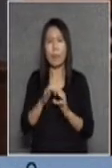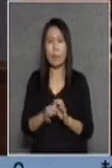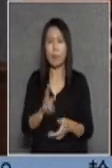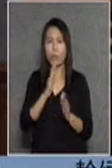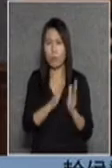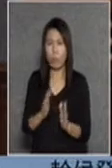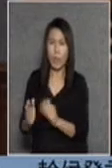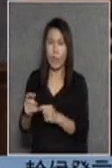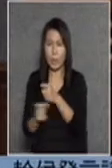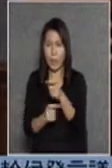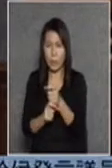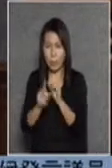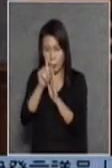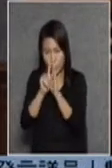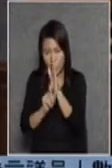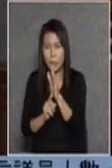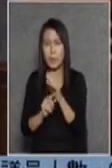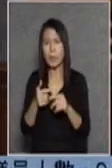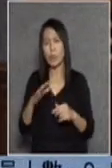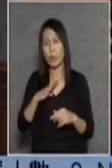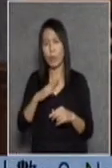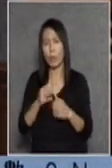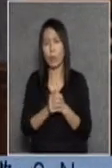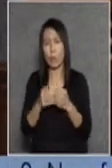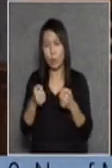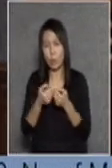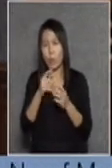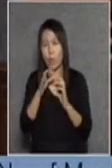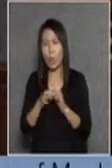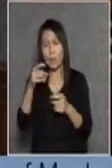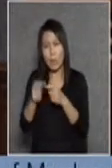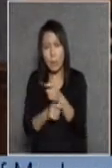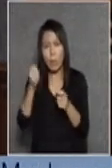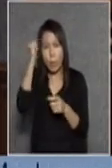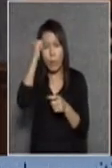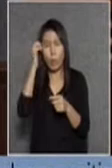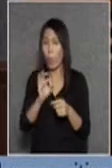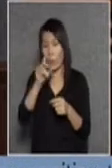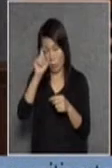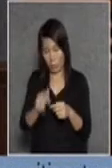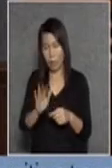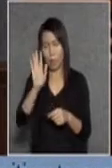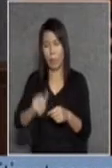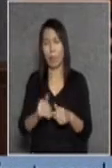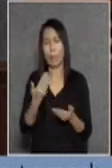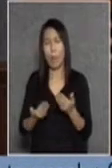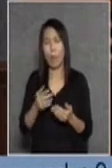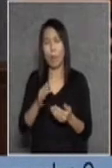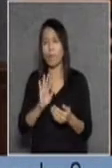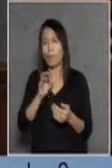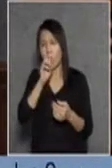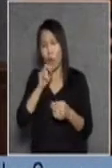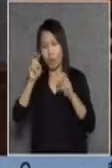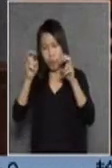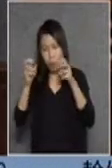理我哋嘅經濟低迷嘅時候所遇到嘅經濟上嘅困難，我覺得係冇問題嘅，亦都即係或者係不必要提出嚟喺依個議